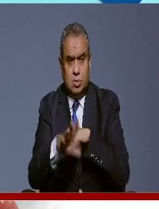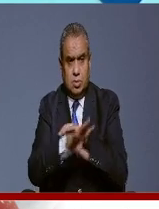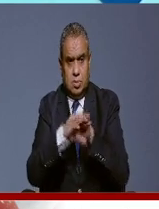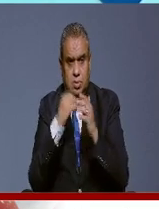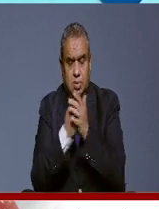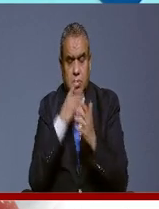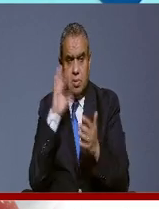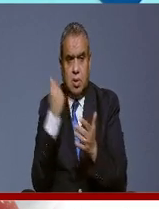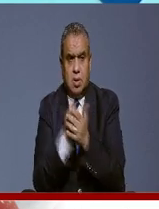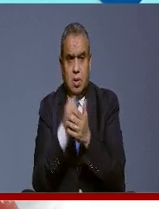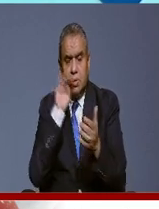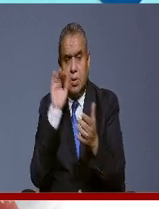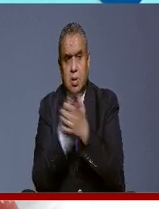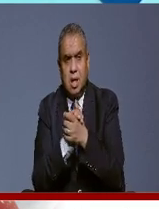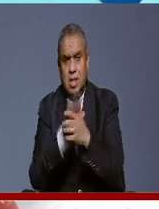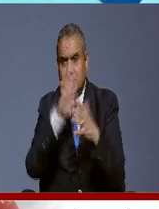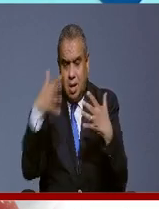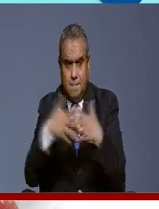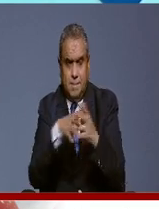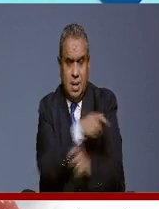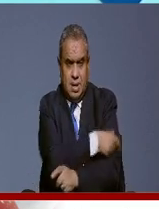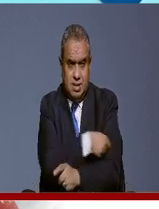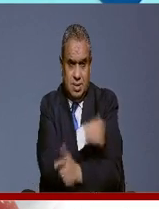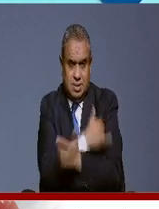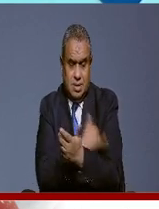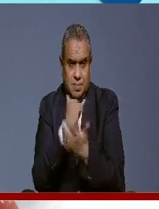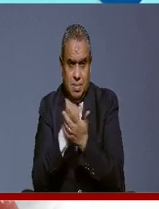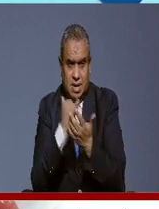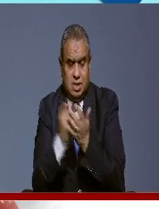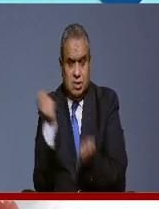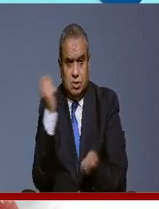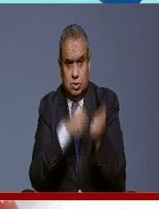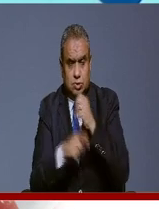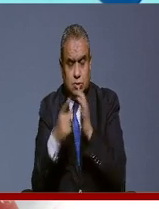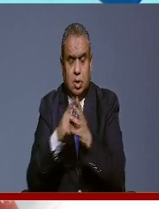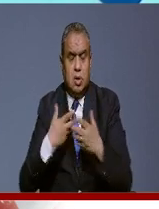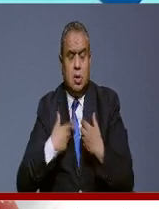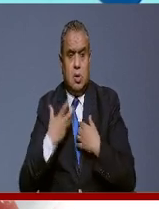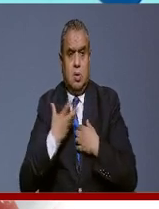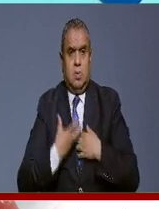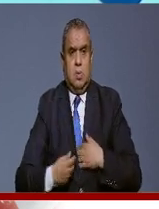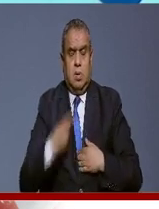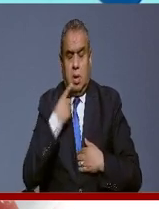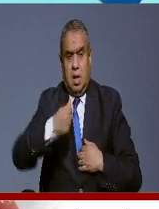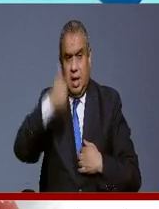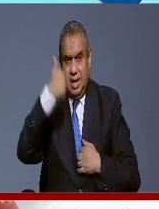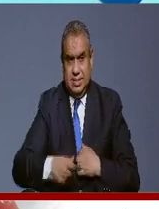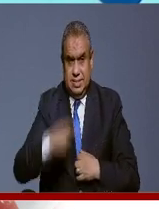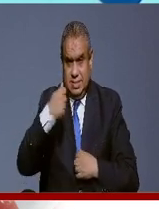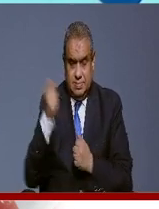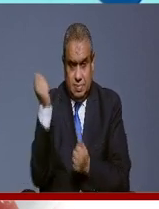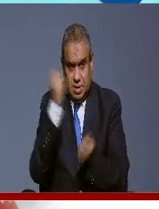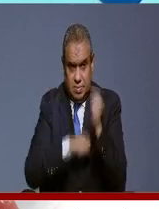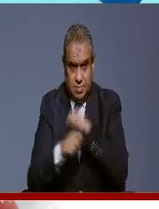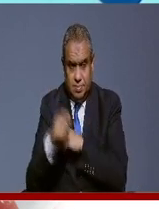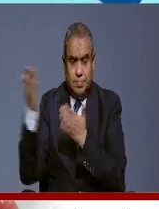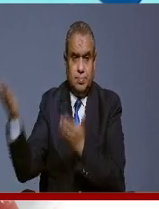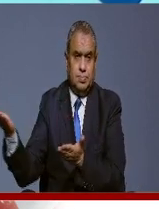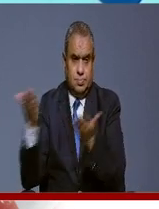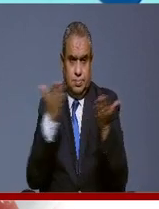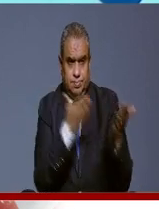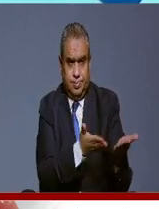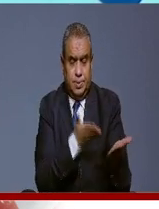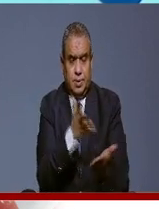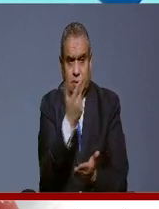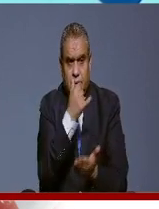الزملاء، تدي دفعة أكيد لكل الصناع، بتدي ارتياح شديد لكل مستثمر صناعي داخل